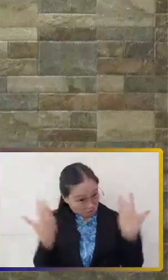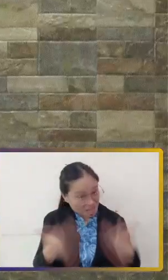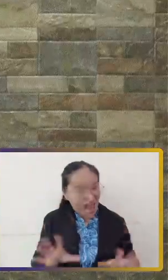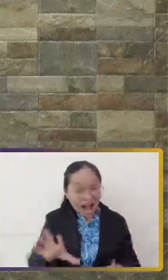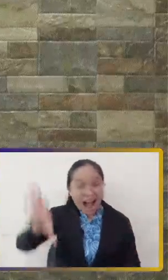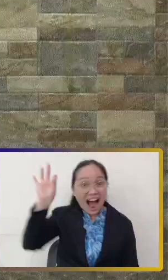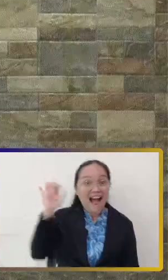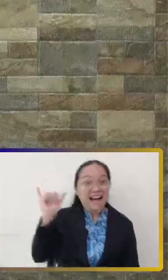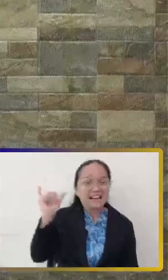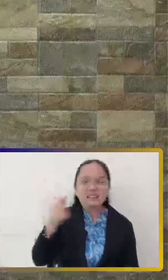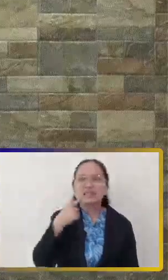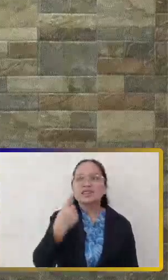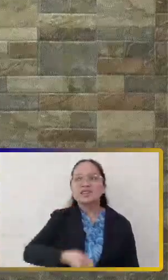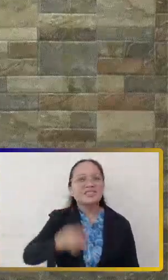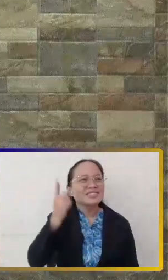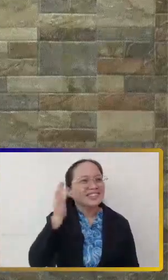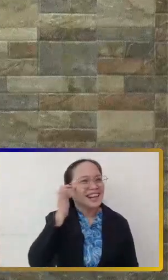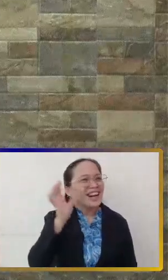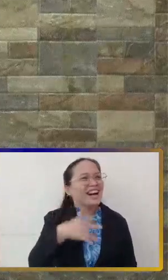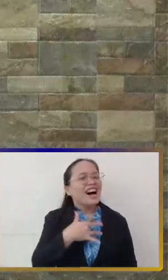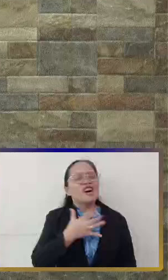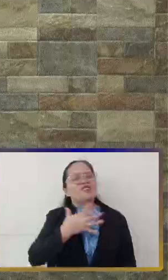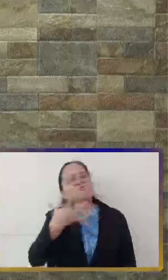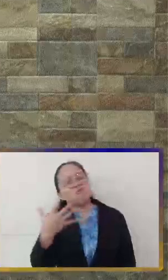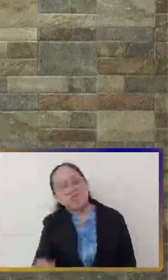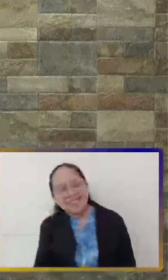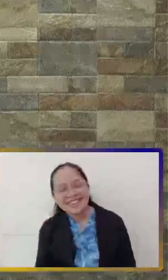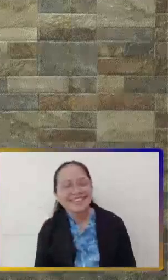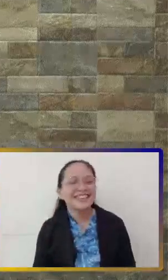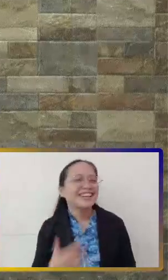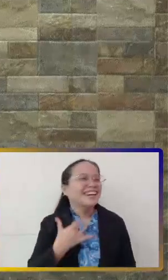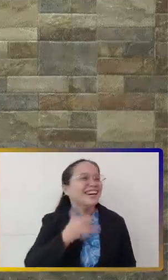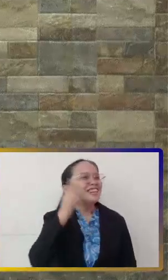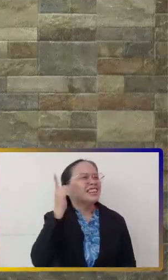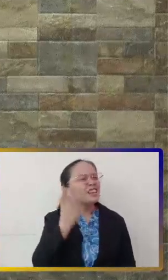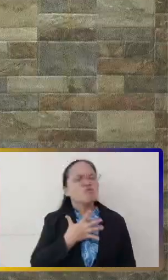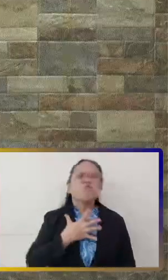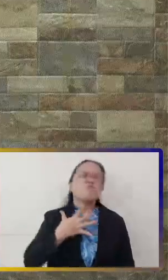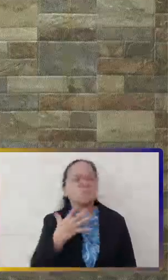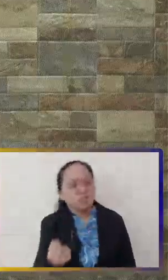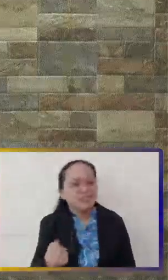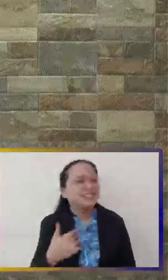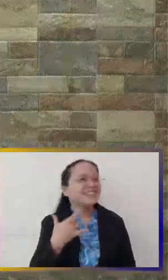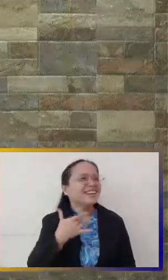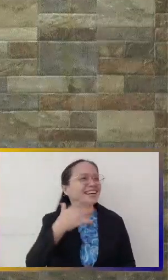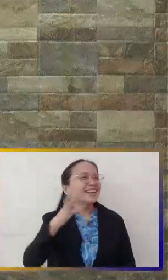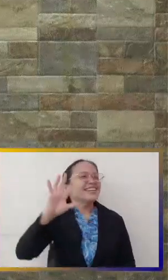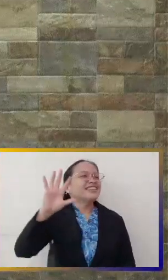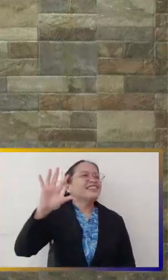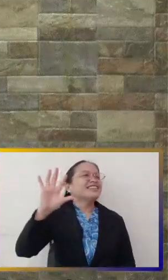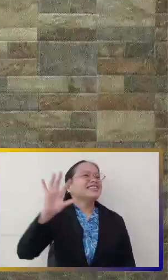Nakuha na sir, sabi ko. Doon ako nakapagmura mga kapatid, in Jesus' name, you know. And